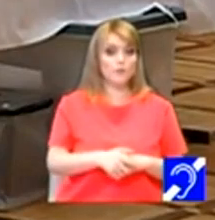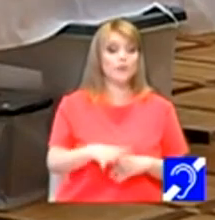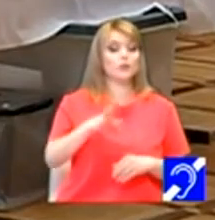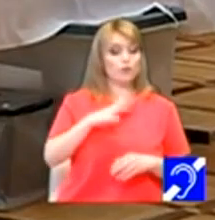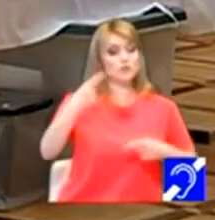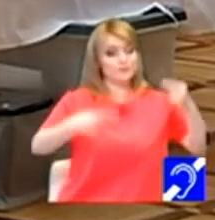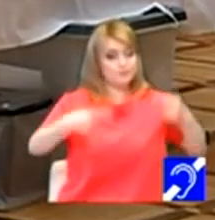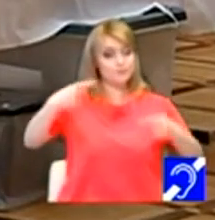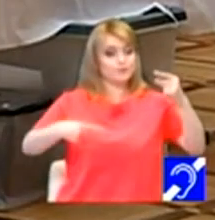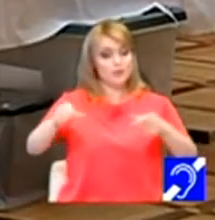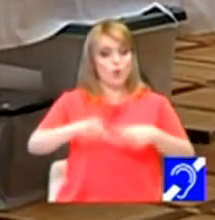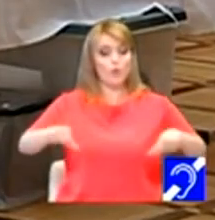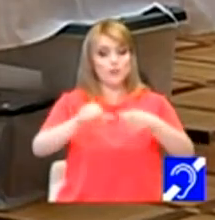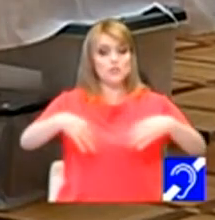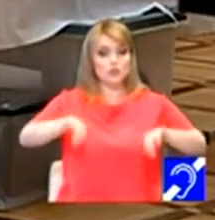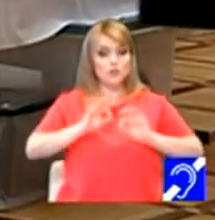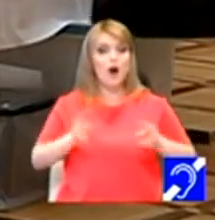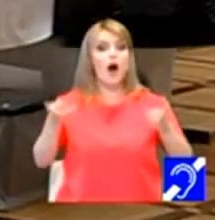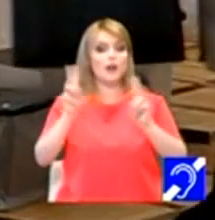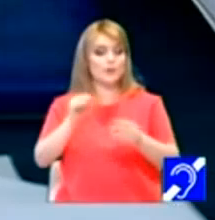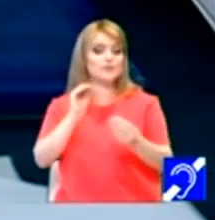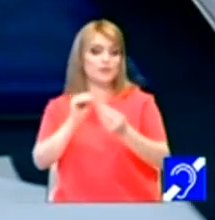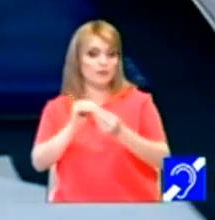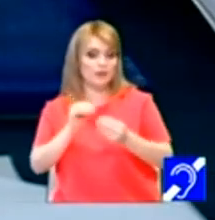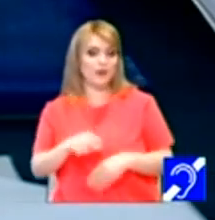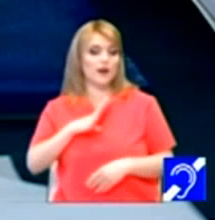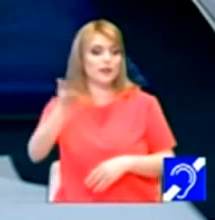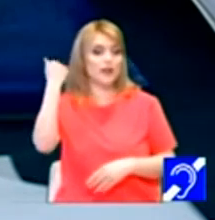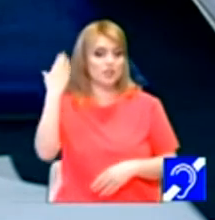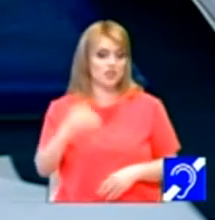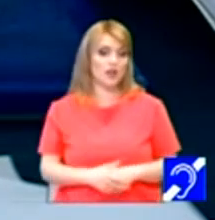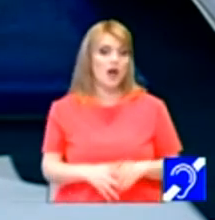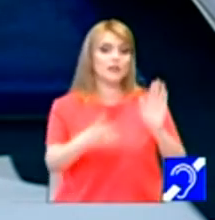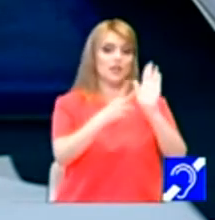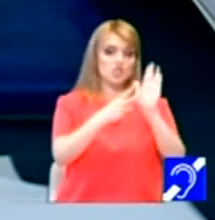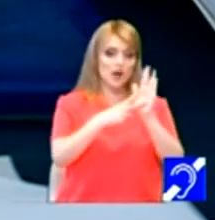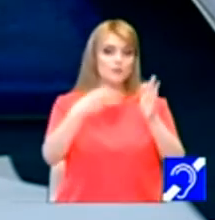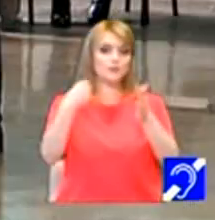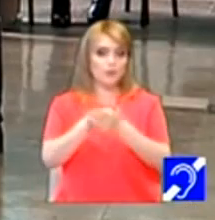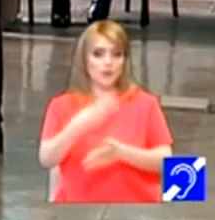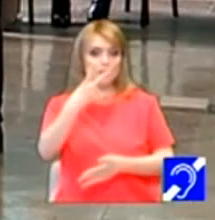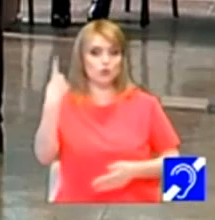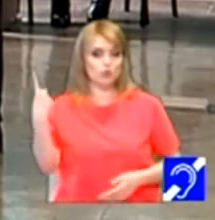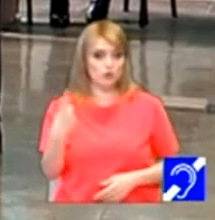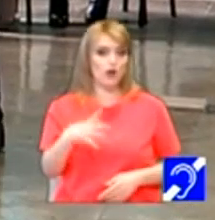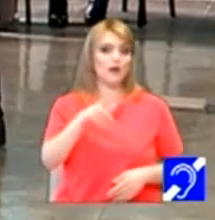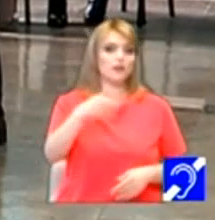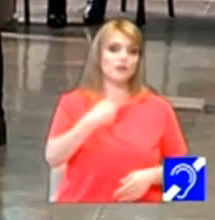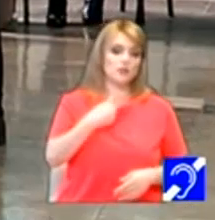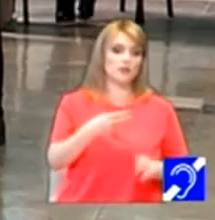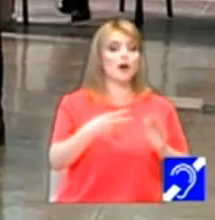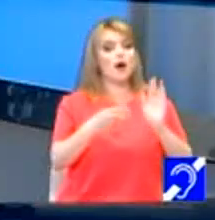în Comisia Juridică, timpul votării a rămas cel de la scrutinele anterioare, adică se va vota de la ora 7 la